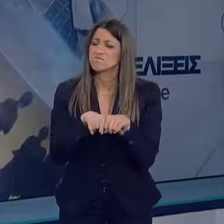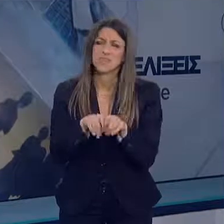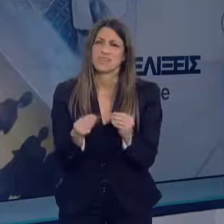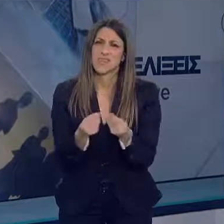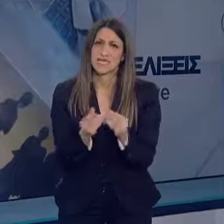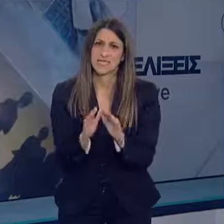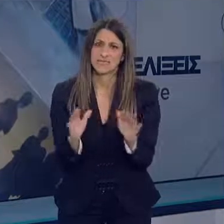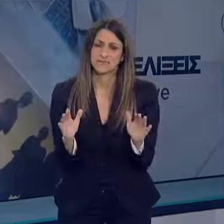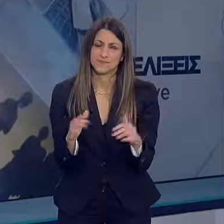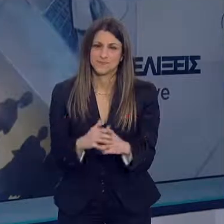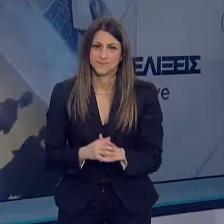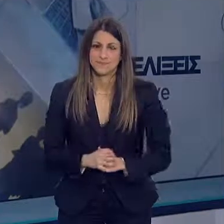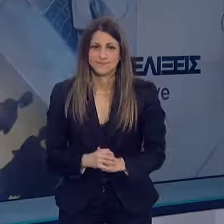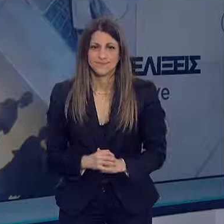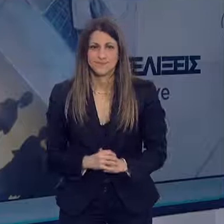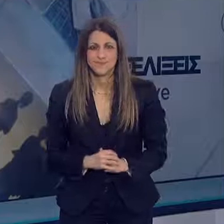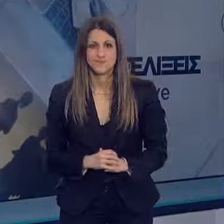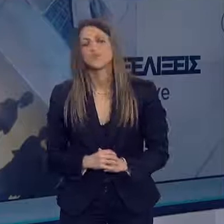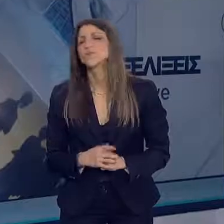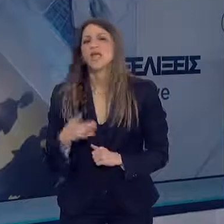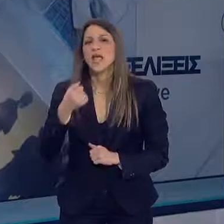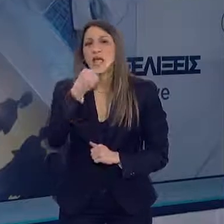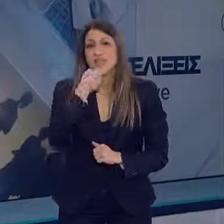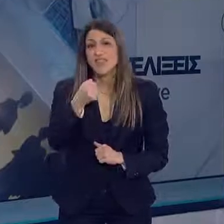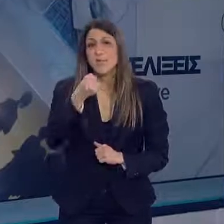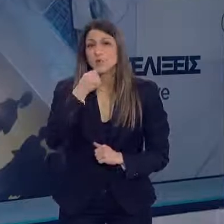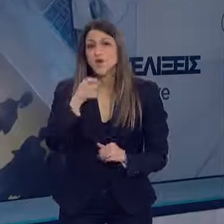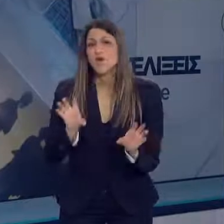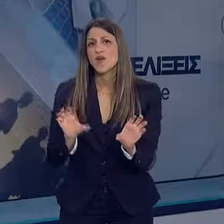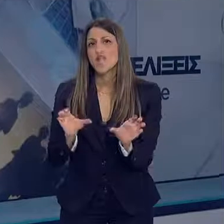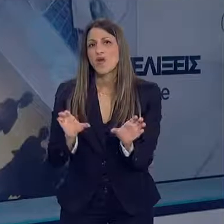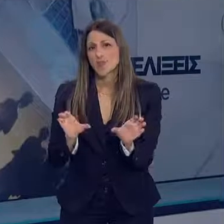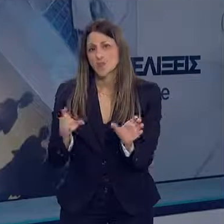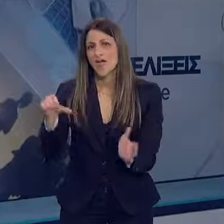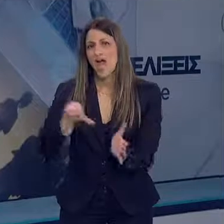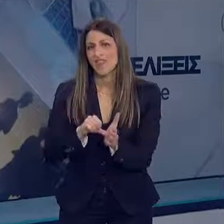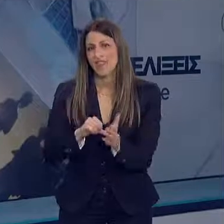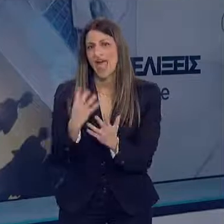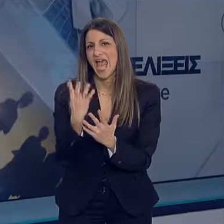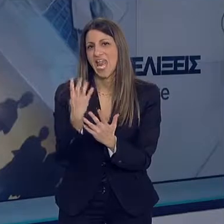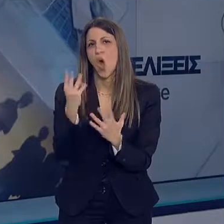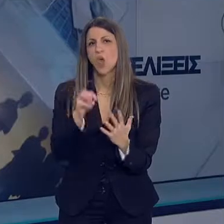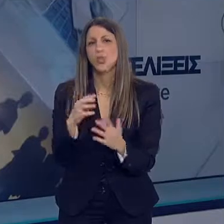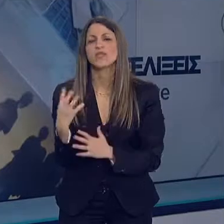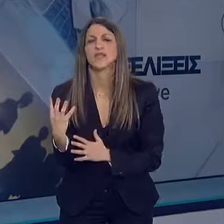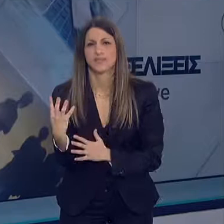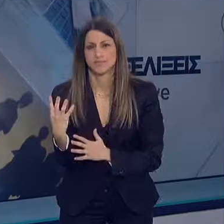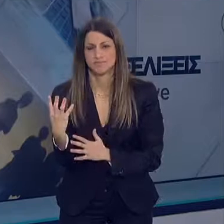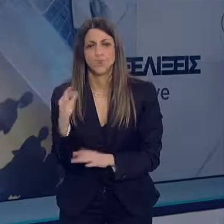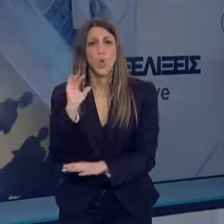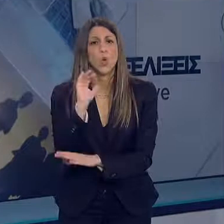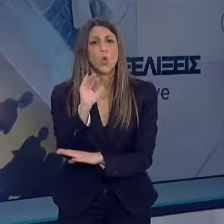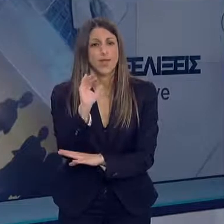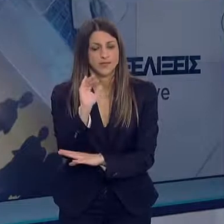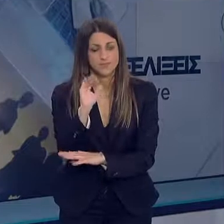προώρη. Η κυρία Κομνηνού από το ραδιόφωνο Αθήνα 984. Κύριε Κοντοζαμάνη, σε ποιο βαθμό